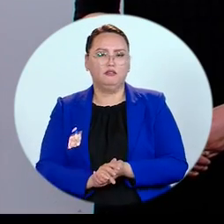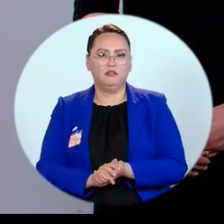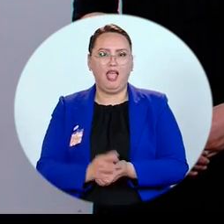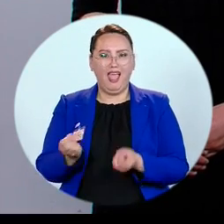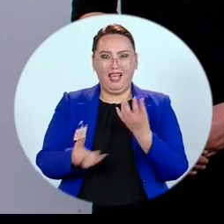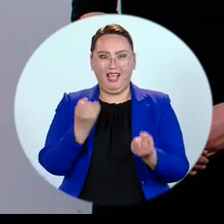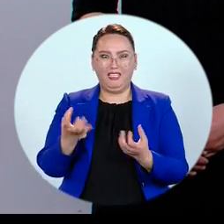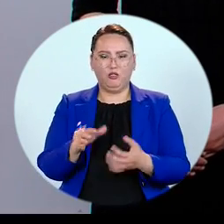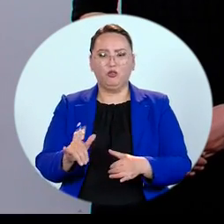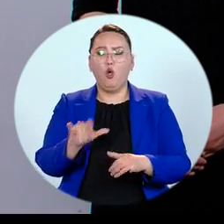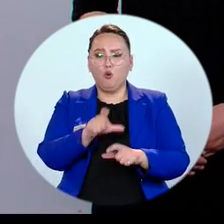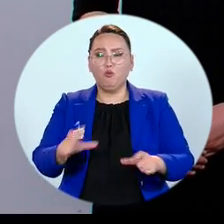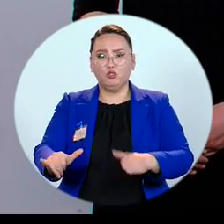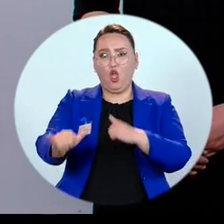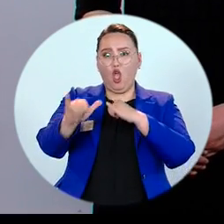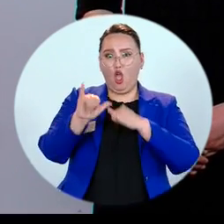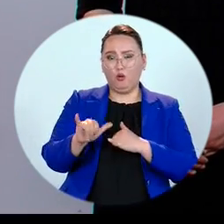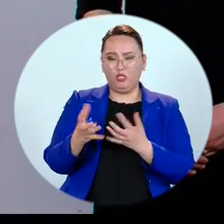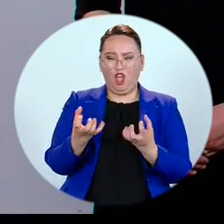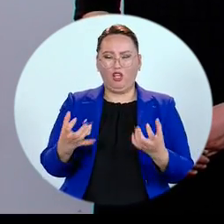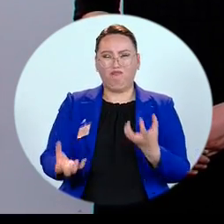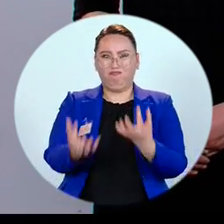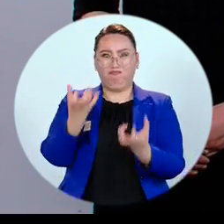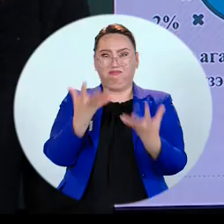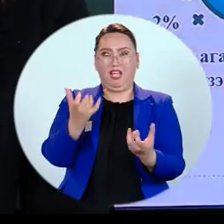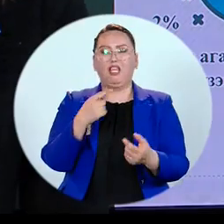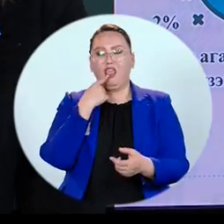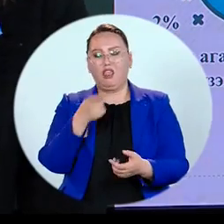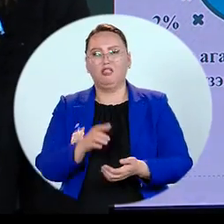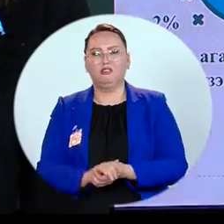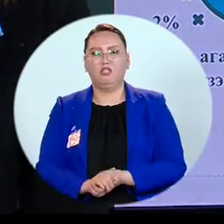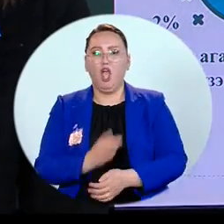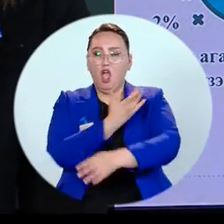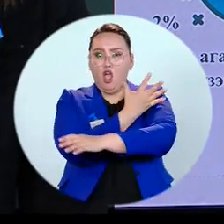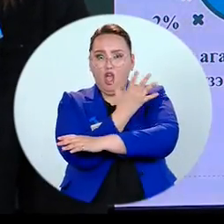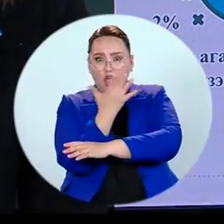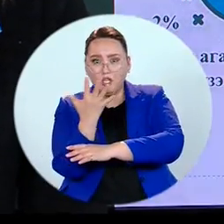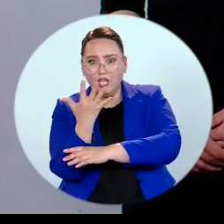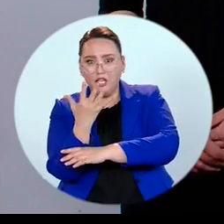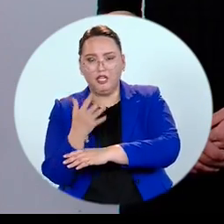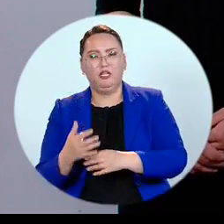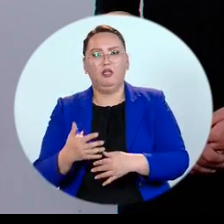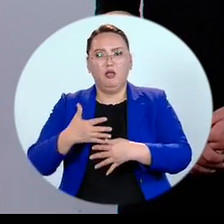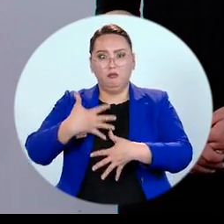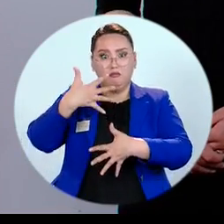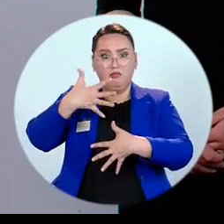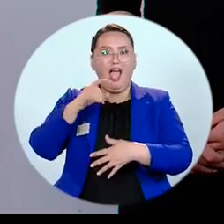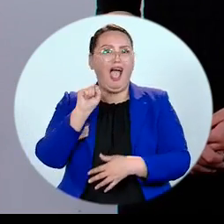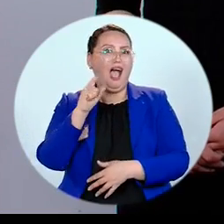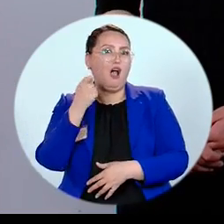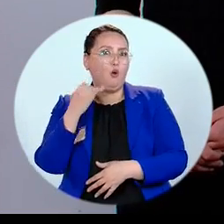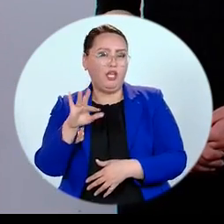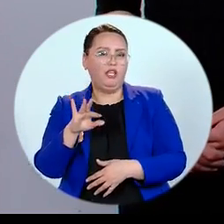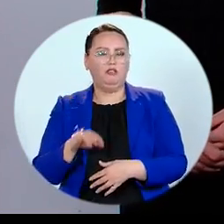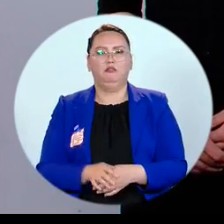хэнэлтас гарсон хохруэл өвчарөө салхуэд шиатлгийг галт өмөр гэдээг галт өмөрээг дотрон тэгүүл өвэхт өмөр